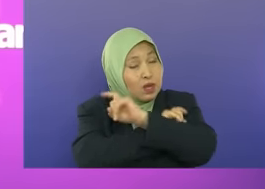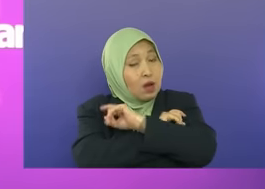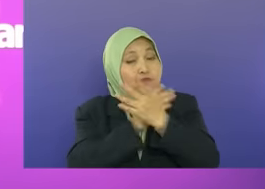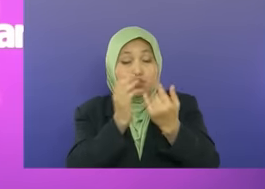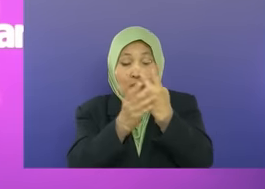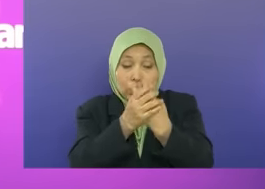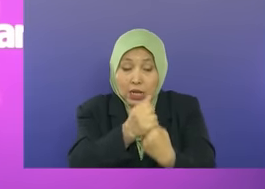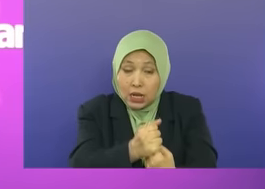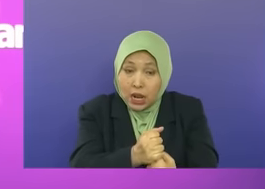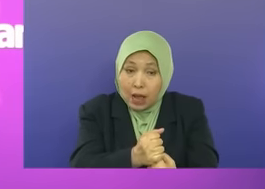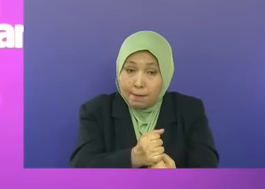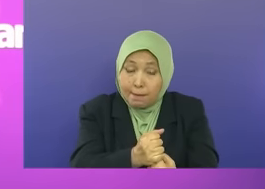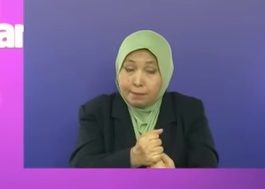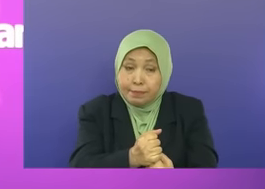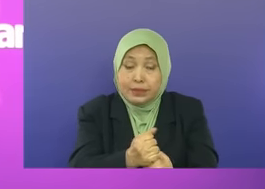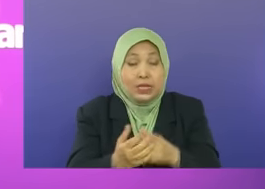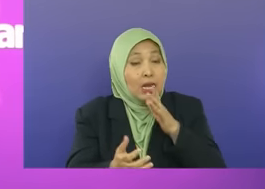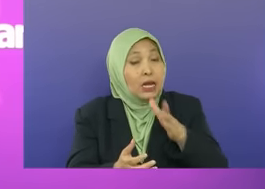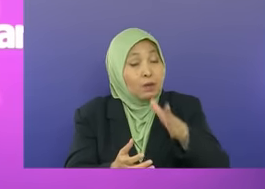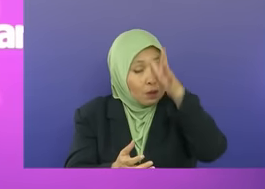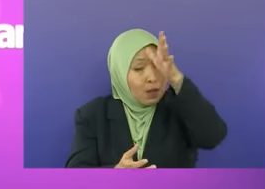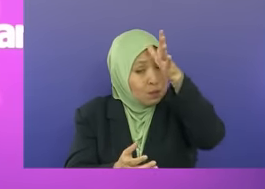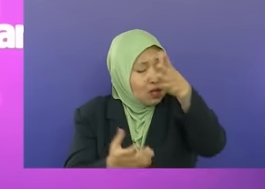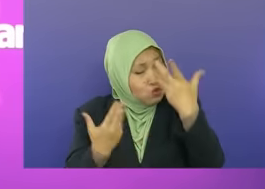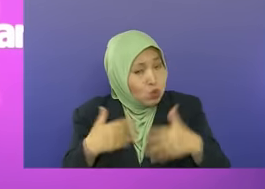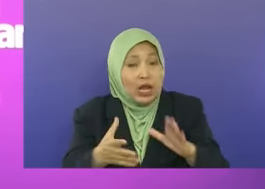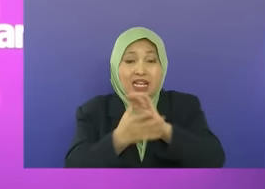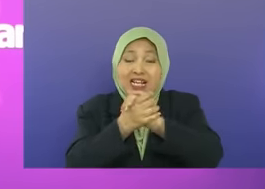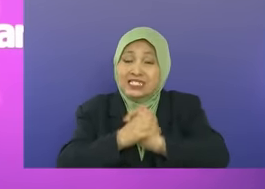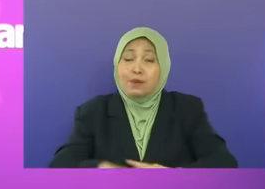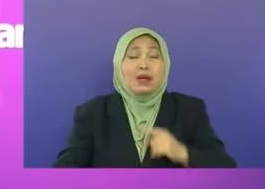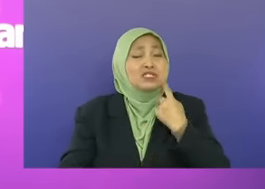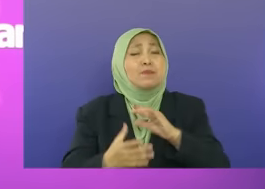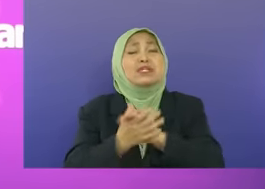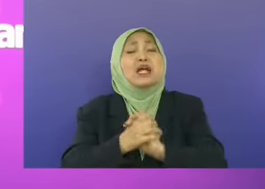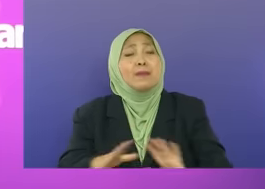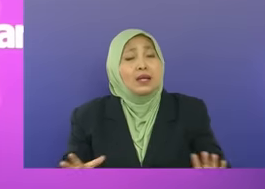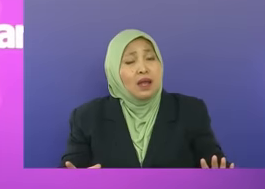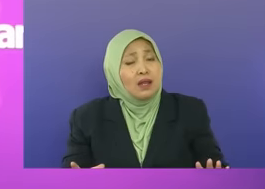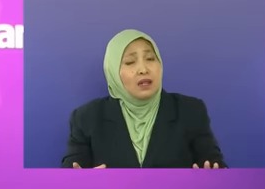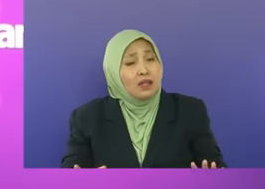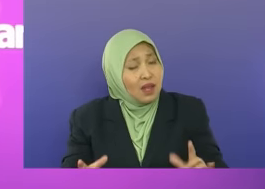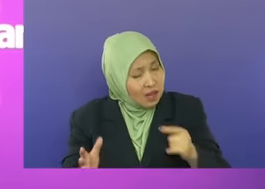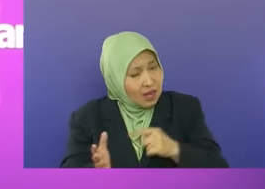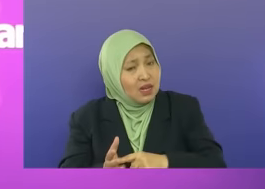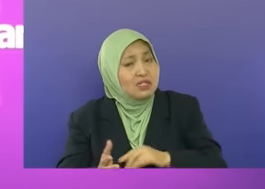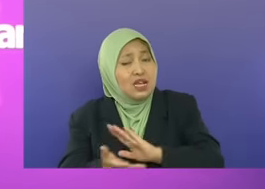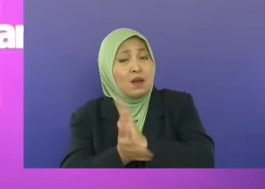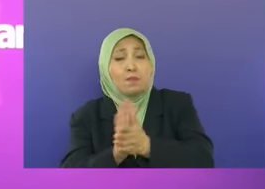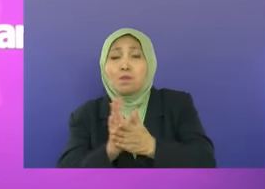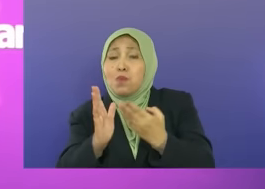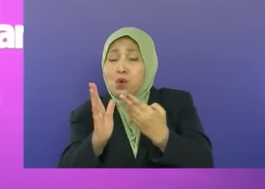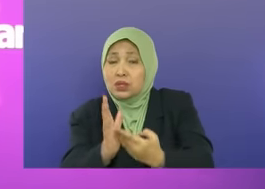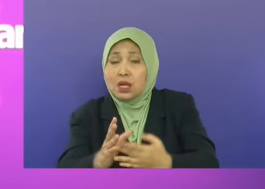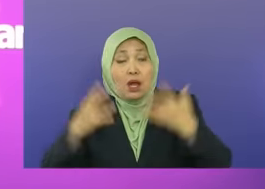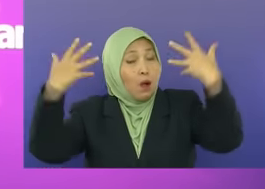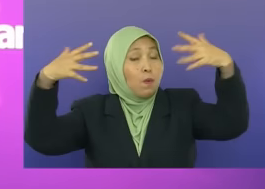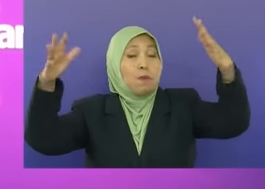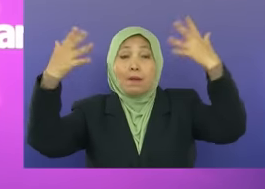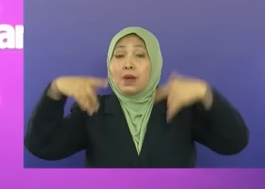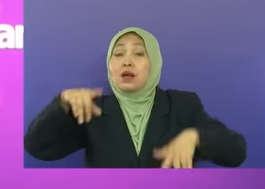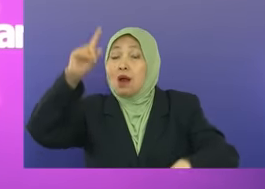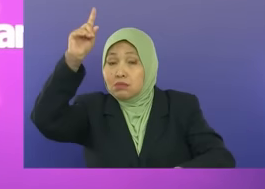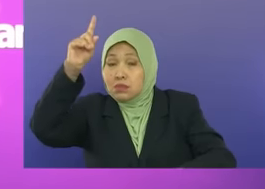tenggelam dan nenek moyang kamu telah diselamatkan Siapa yang selamatkan Bukankah ini sebagai kehebatan Allah